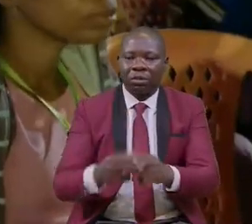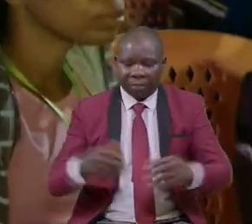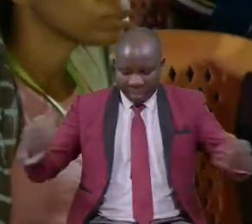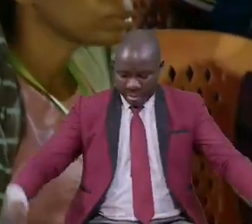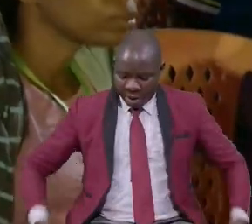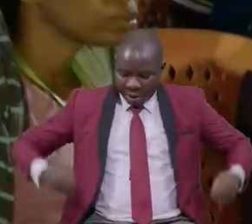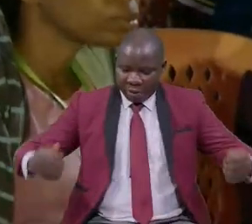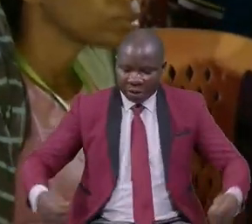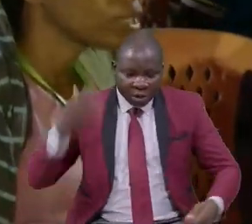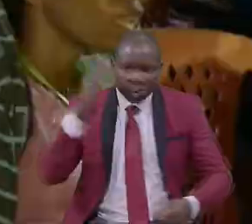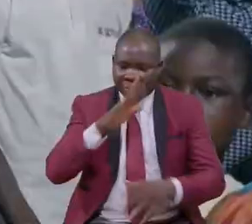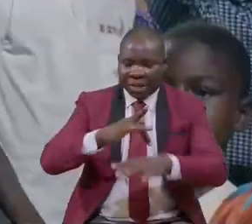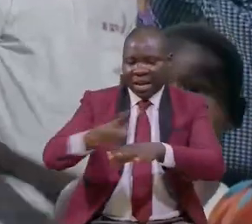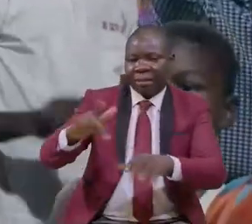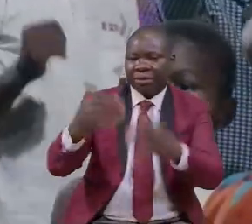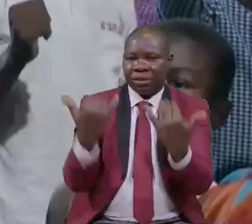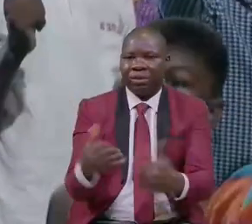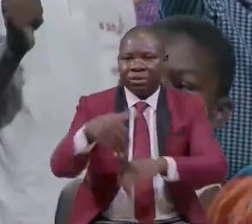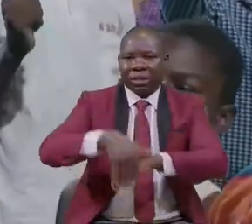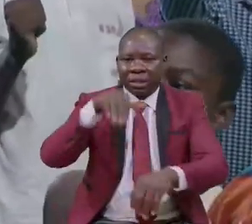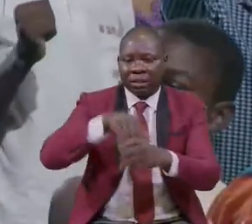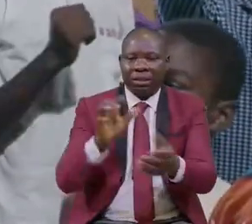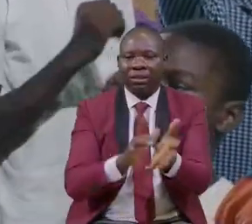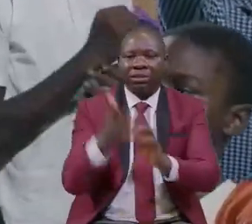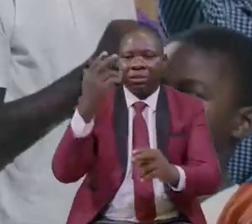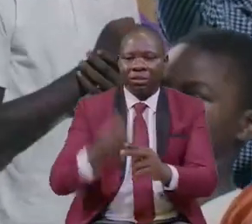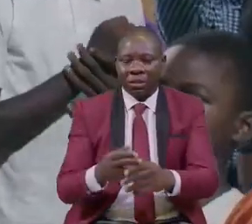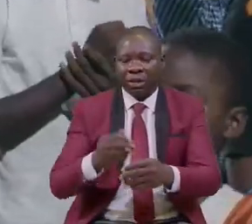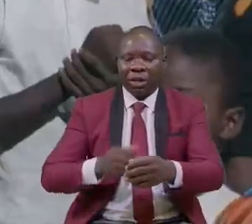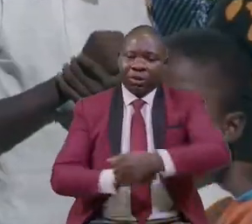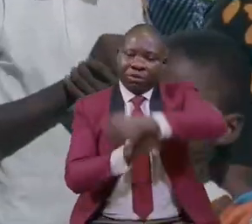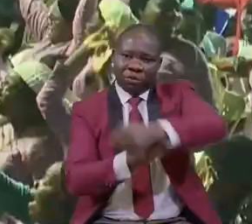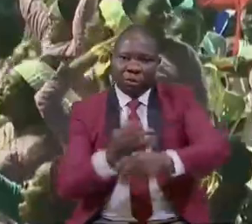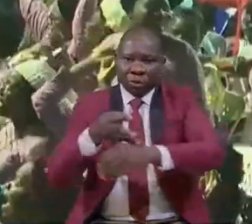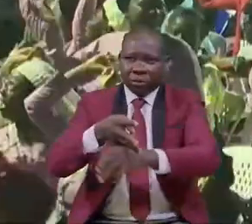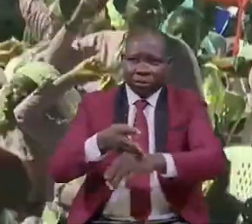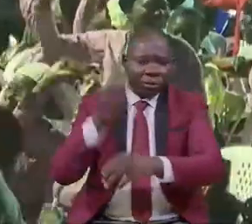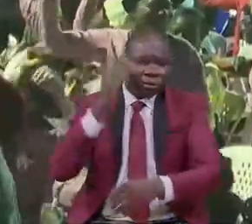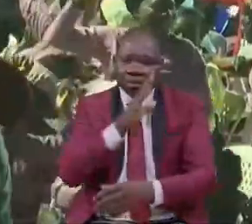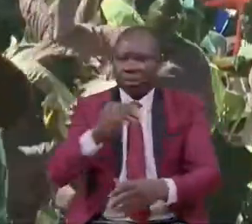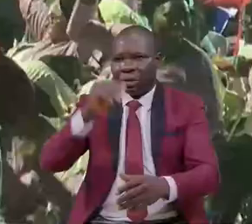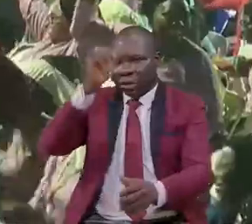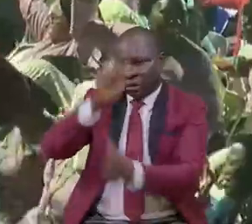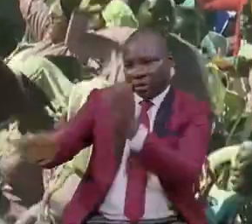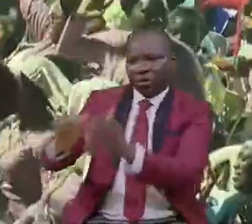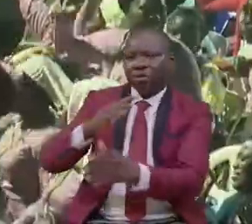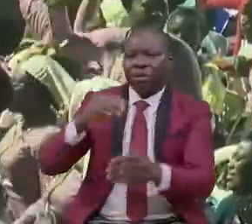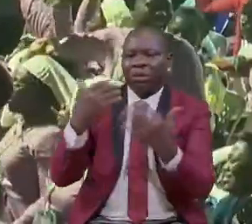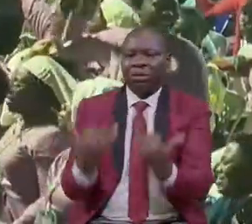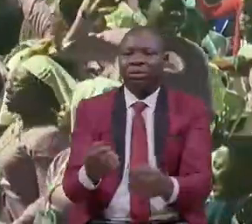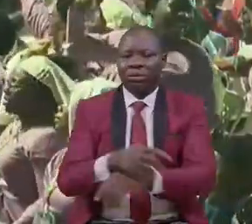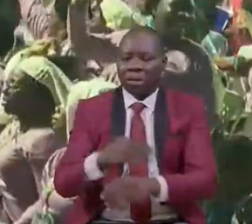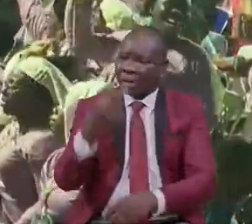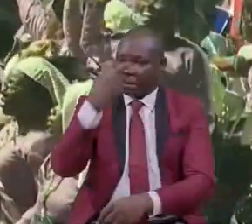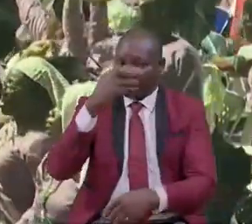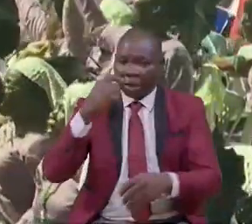Dans les fauteuils roulants seront vidés ce soir. Les béquilles seront jetées ce soir. Les yeux